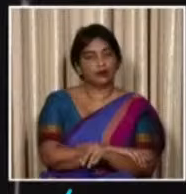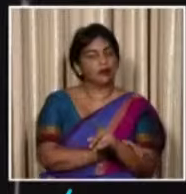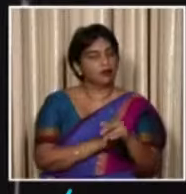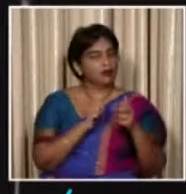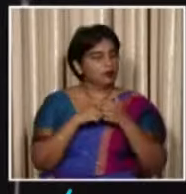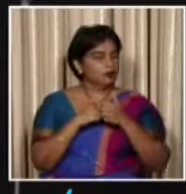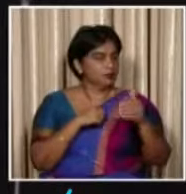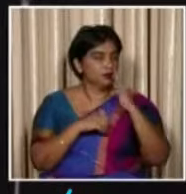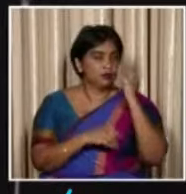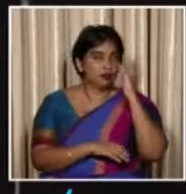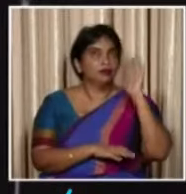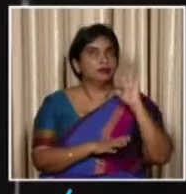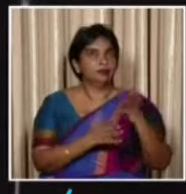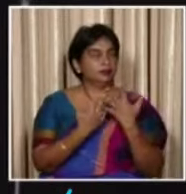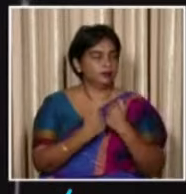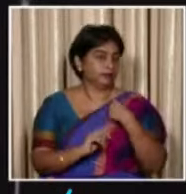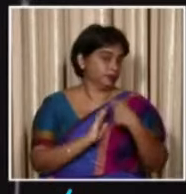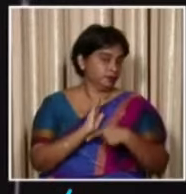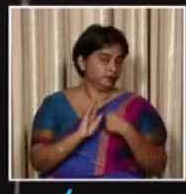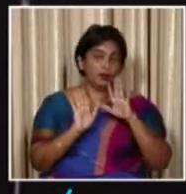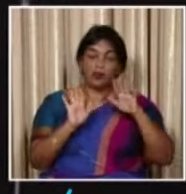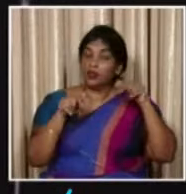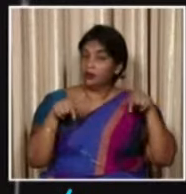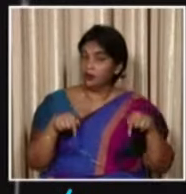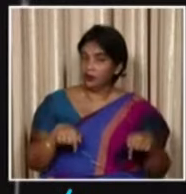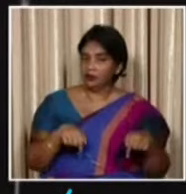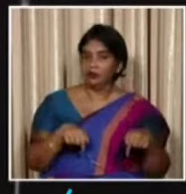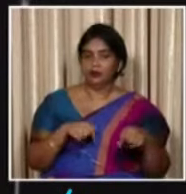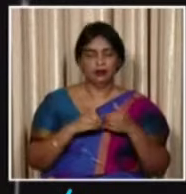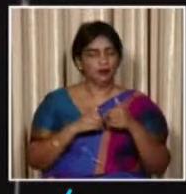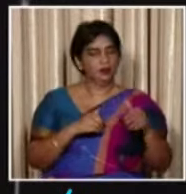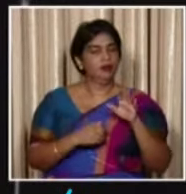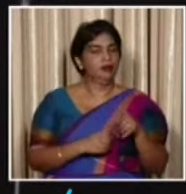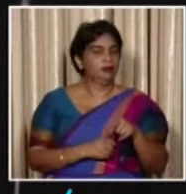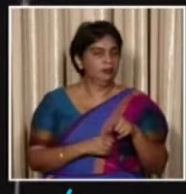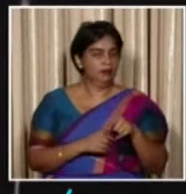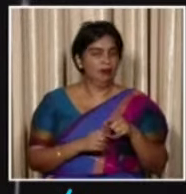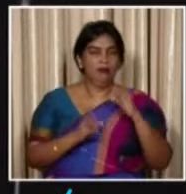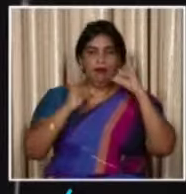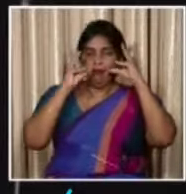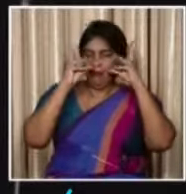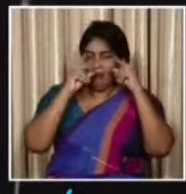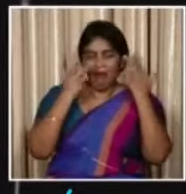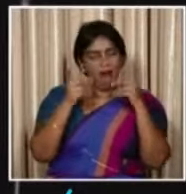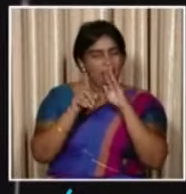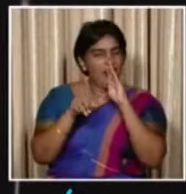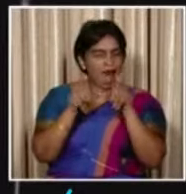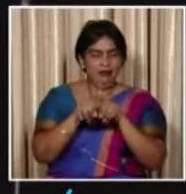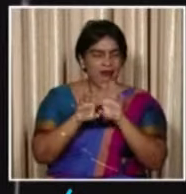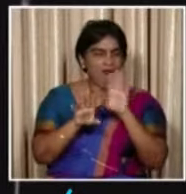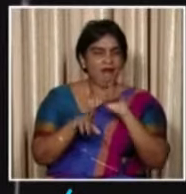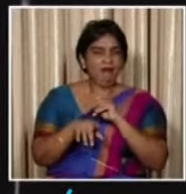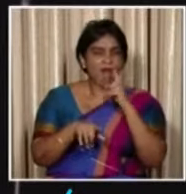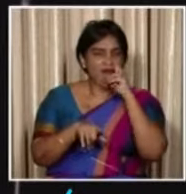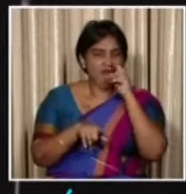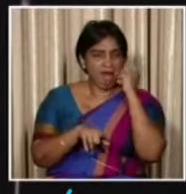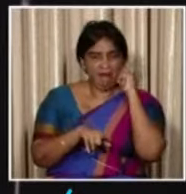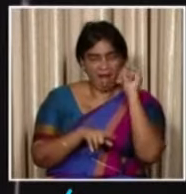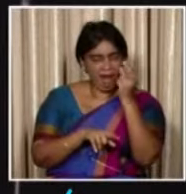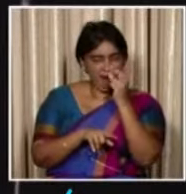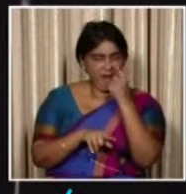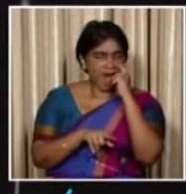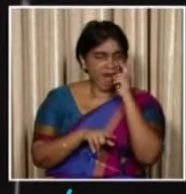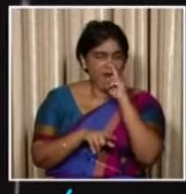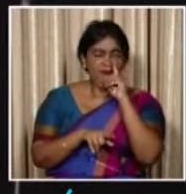වාතාවරණයක් තමයි කාන්තාවට අපේ රටේ තිබ්බේ. නමුත් අද වෙනකොට රාත්‍රී කාලේ නෙමෙයි නිල් මැණිකක් අතේ තියාගෙන